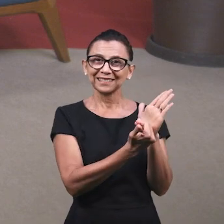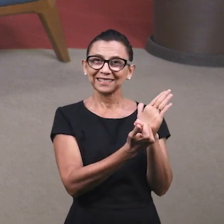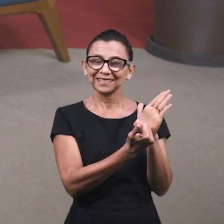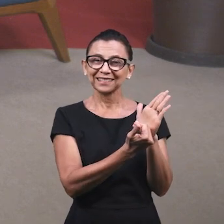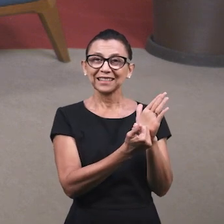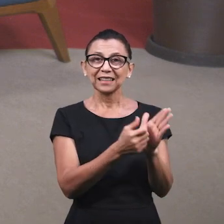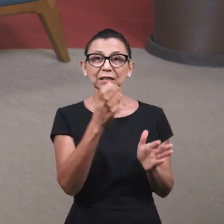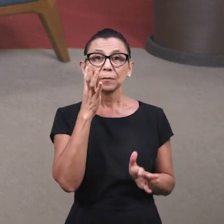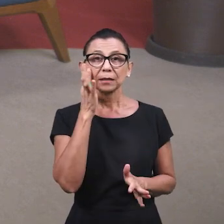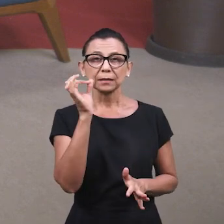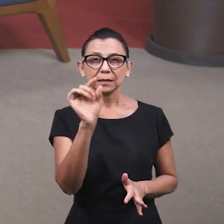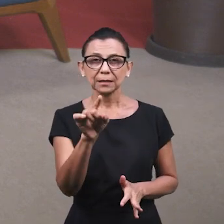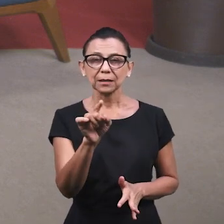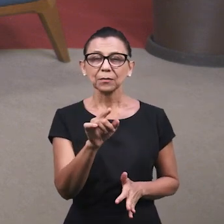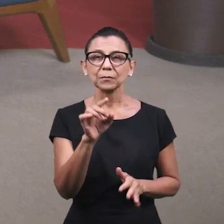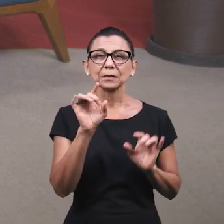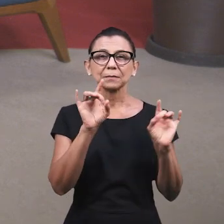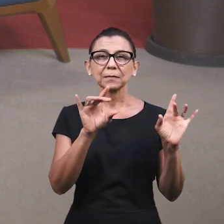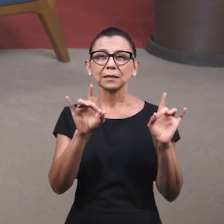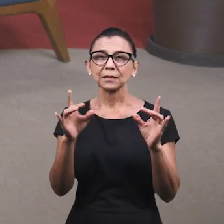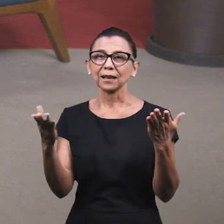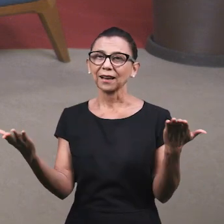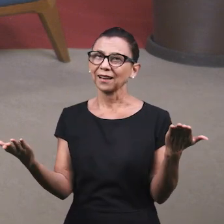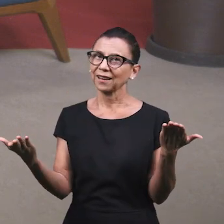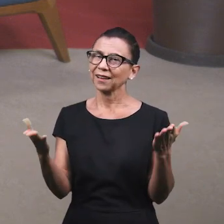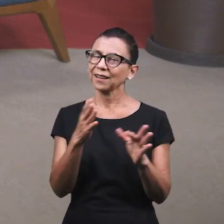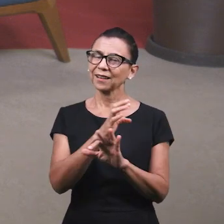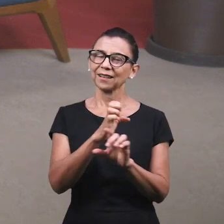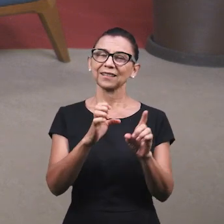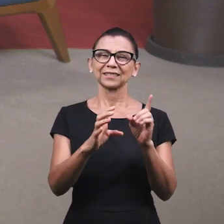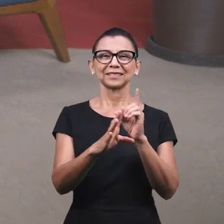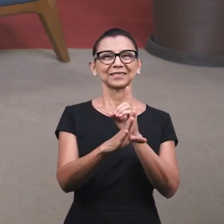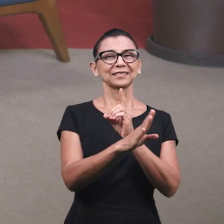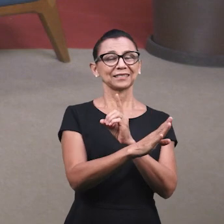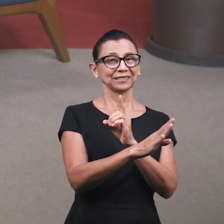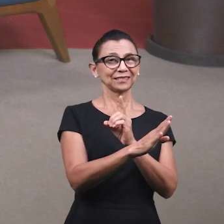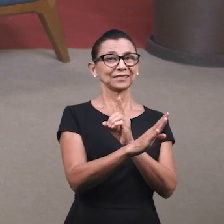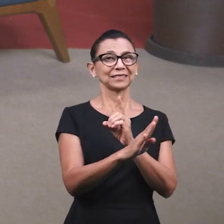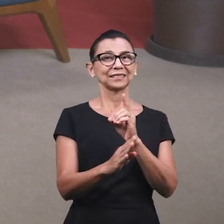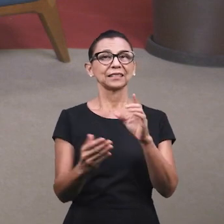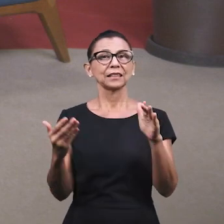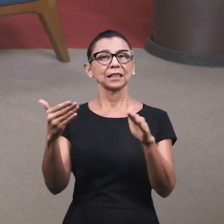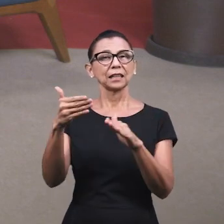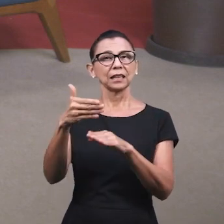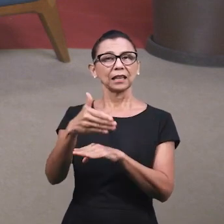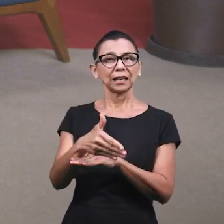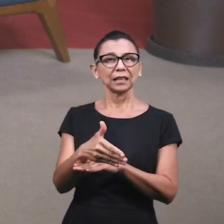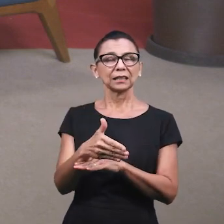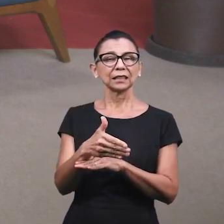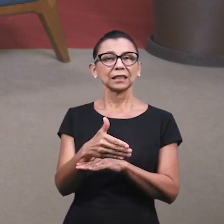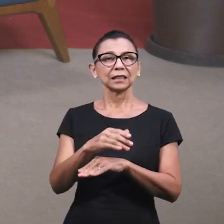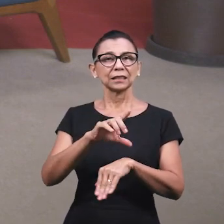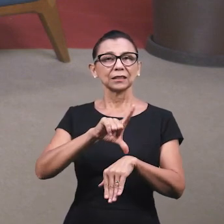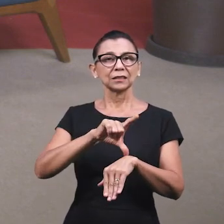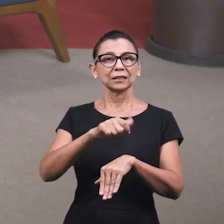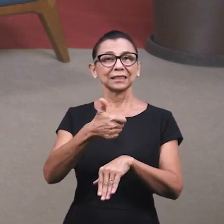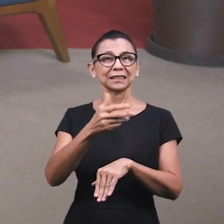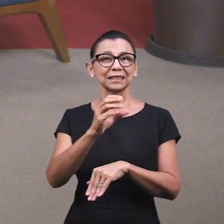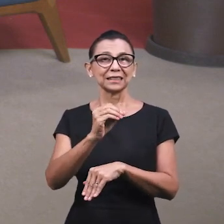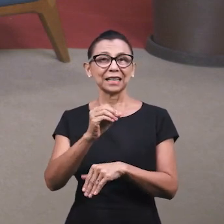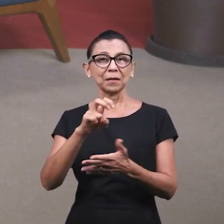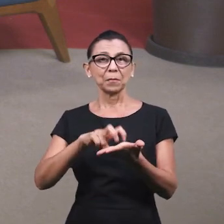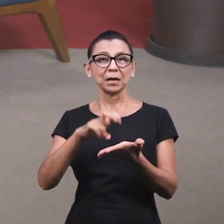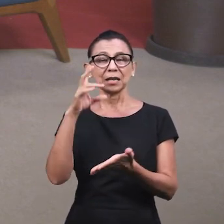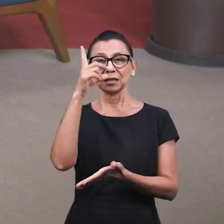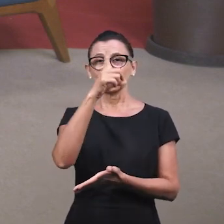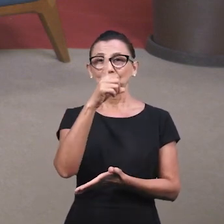programmation. Je veux attirer votre attention vers une spéciale, l'école biblique dominicale, qui est diffusé tous les dimanches à